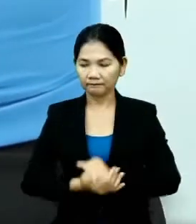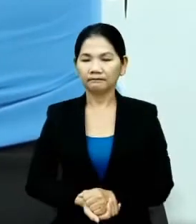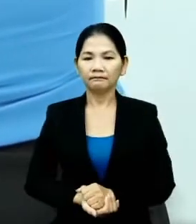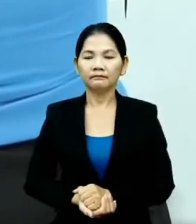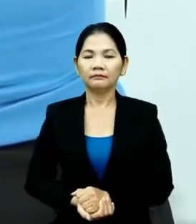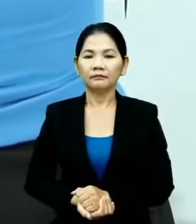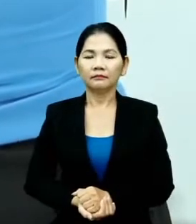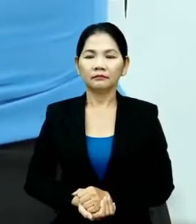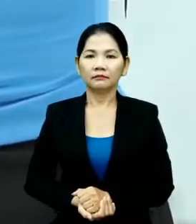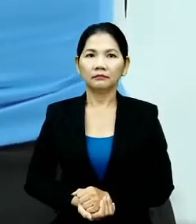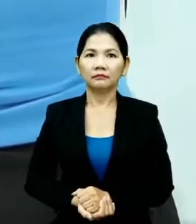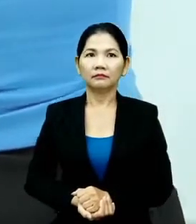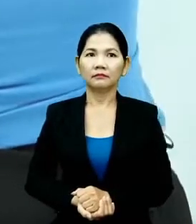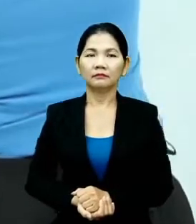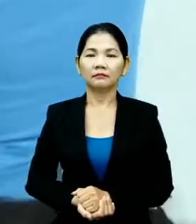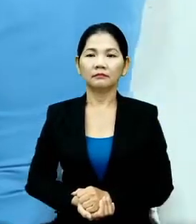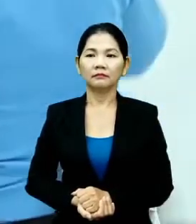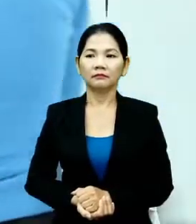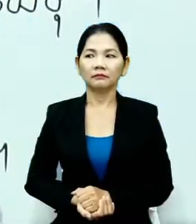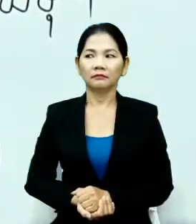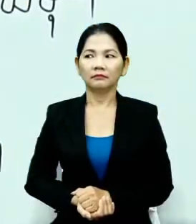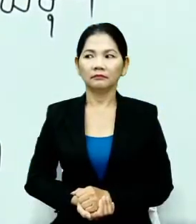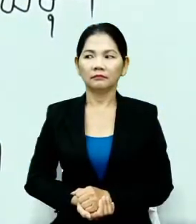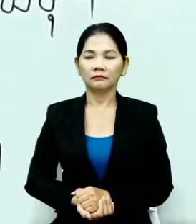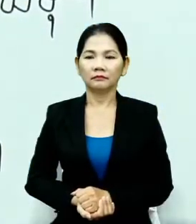đai xà lá riêng